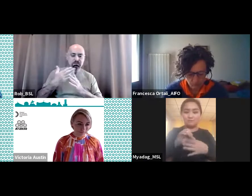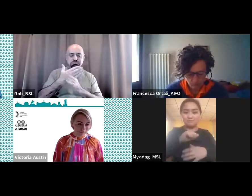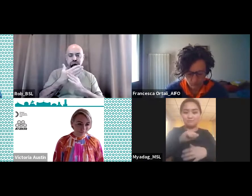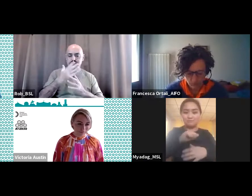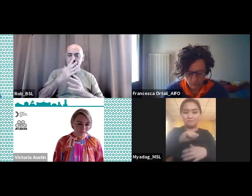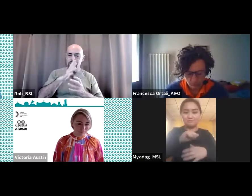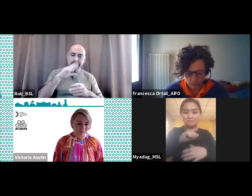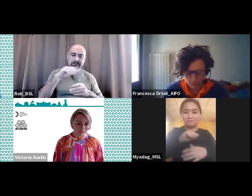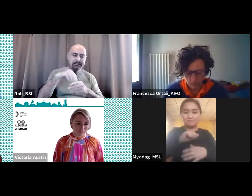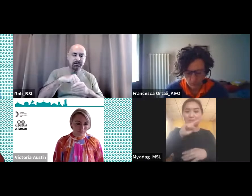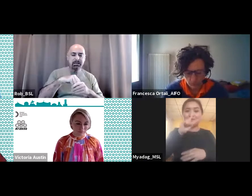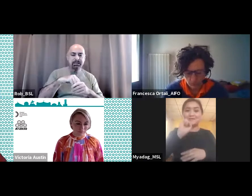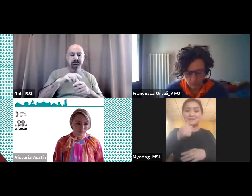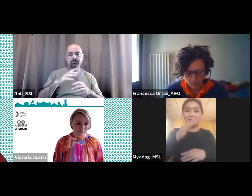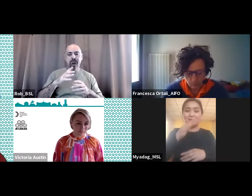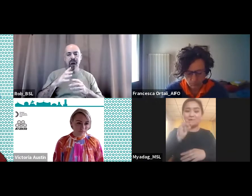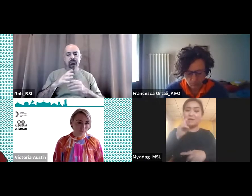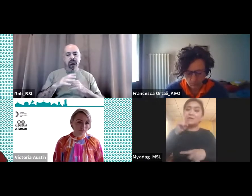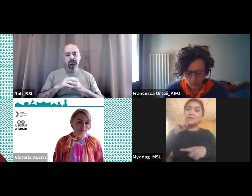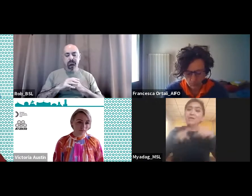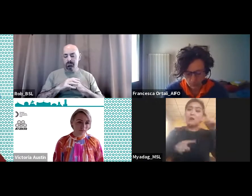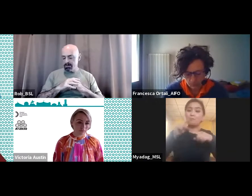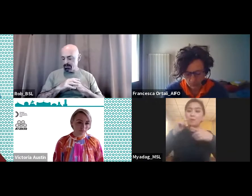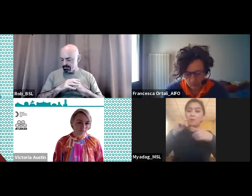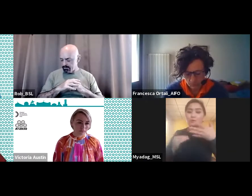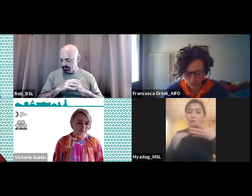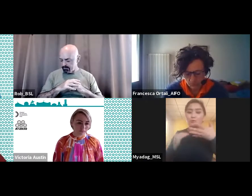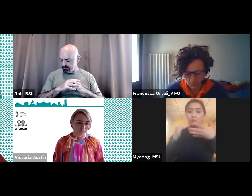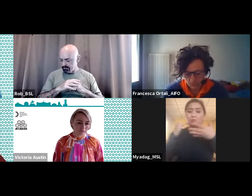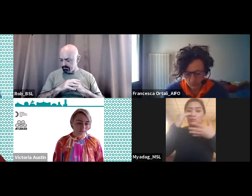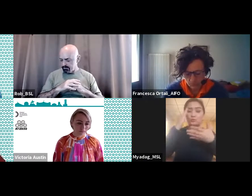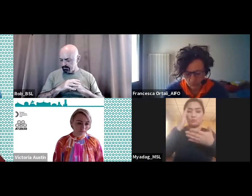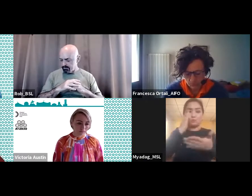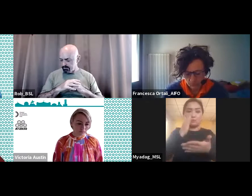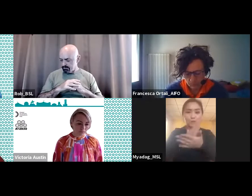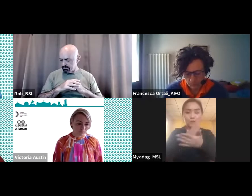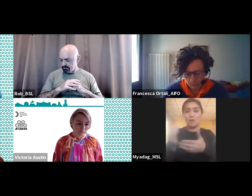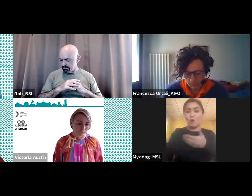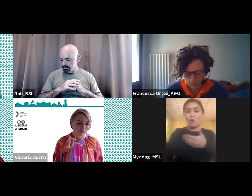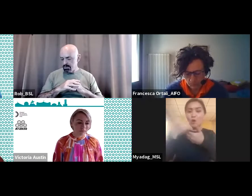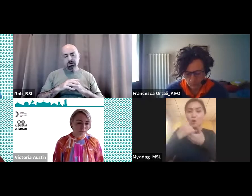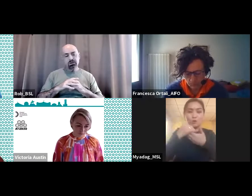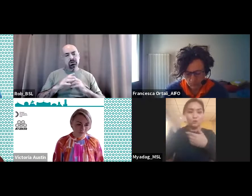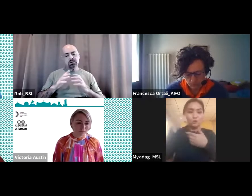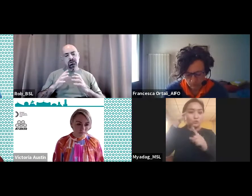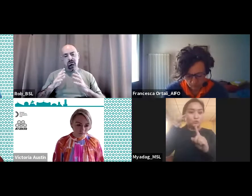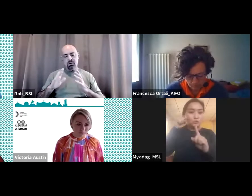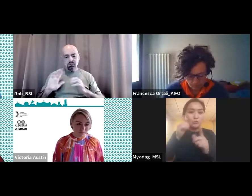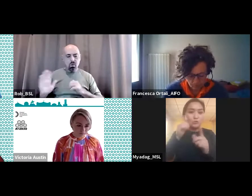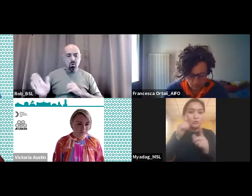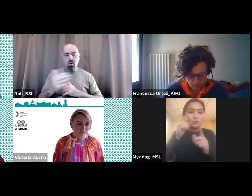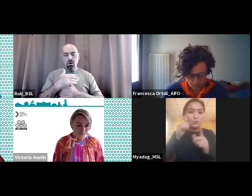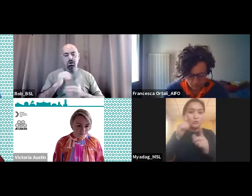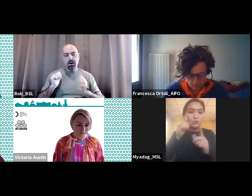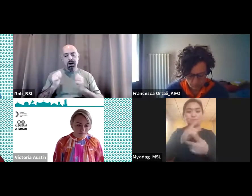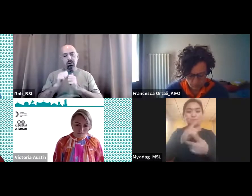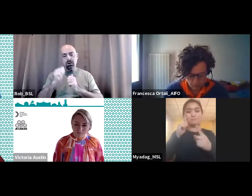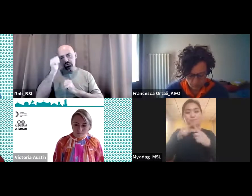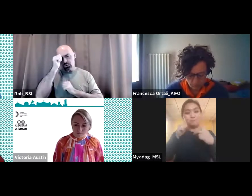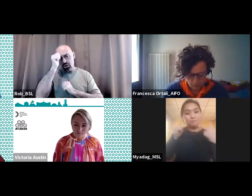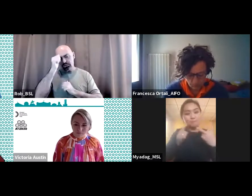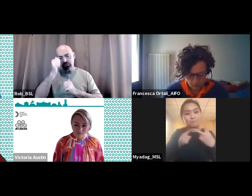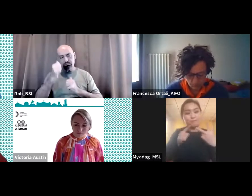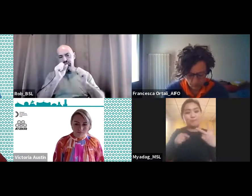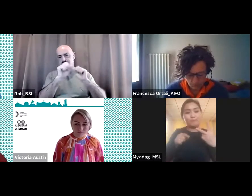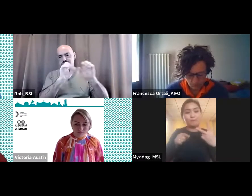ямар төвшөнд тодруулах оролцох зорилготой байсан. За мөн үүнийг бид